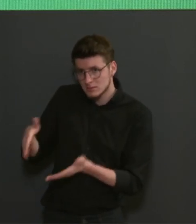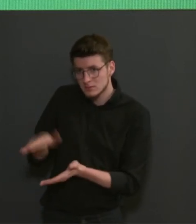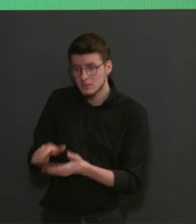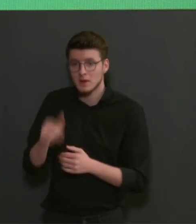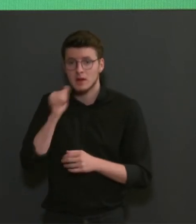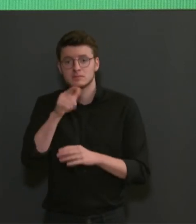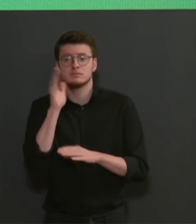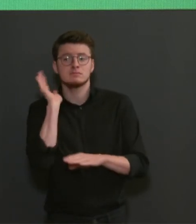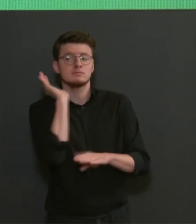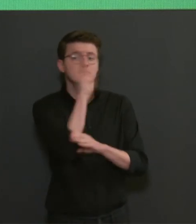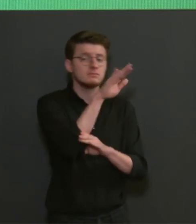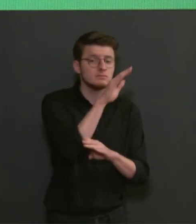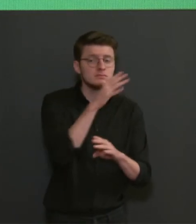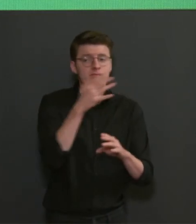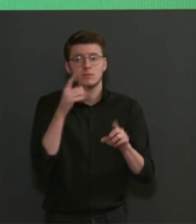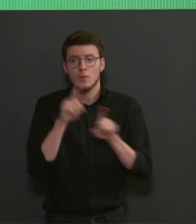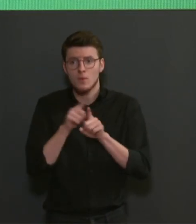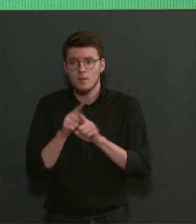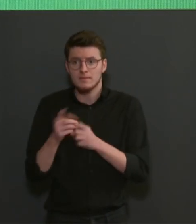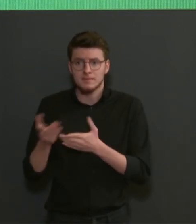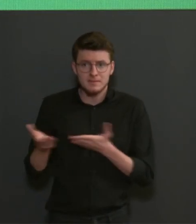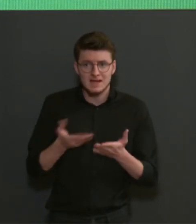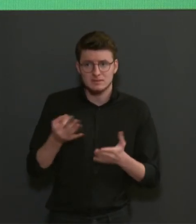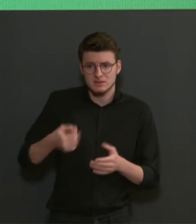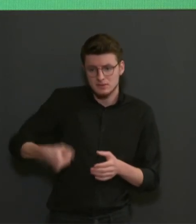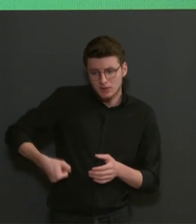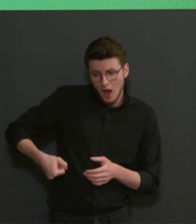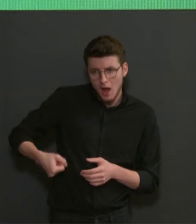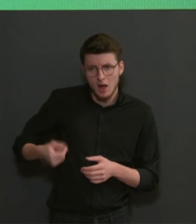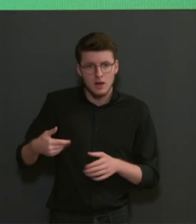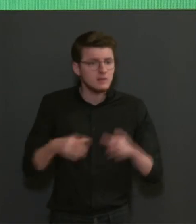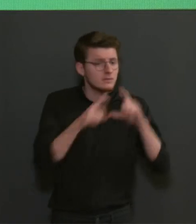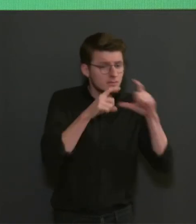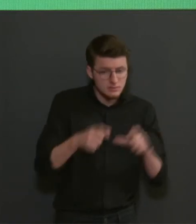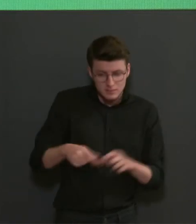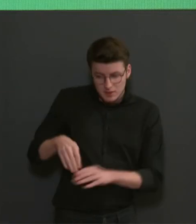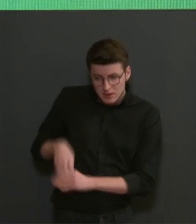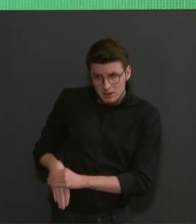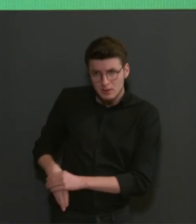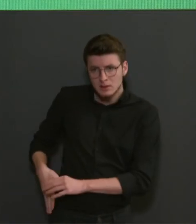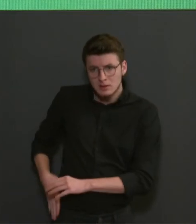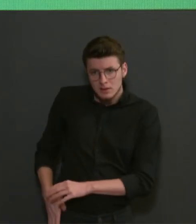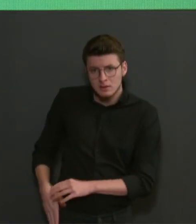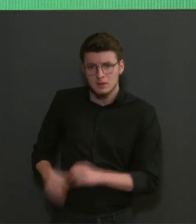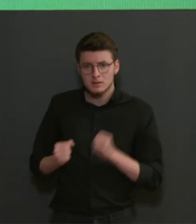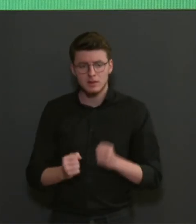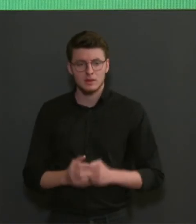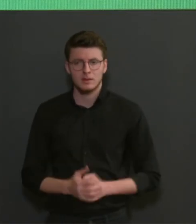tas waarin u uw mondmasker kan opbergen wanneer u het niet draagt. Dank u wel.